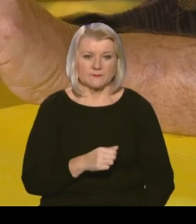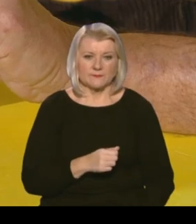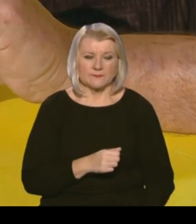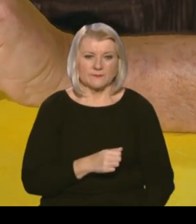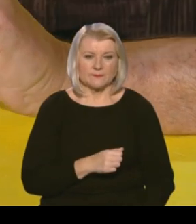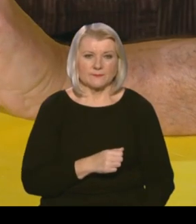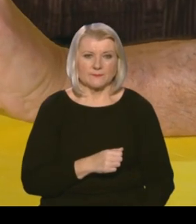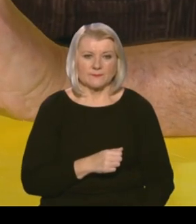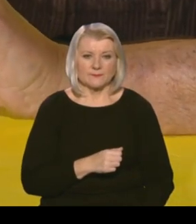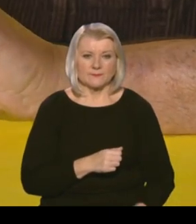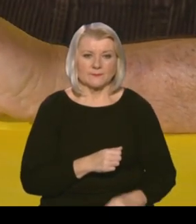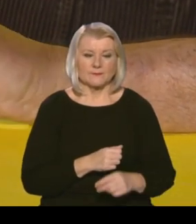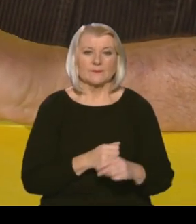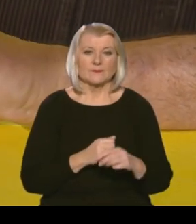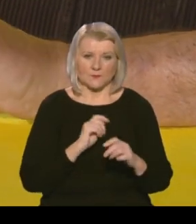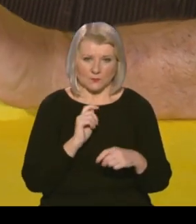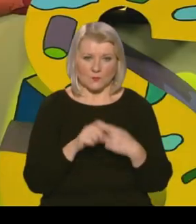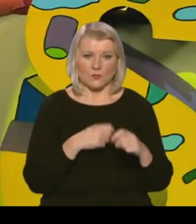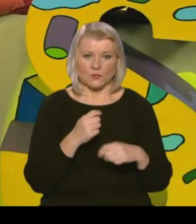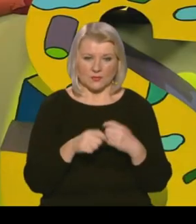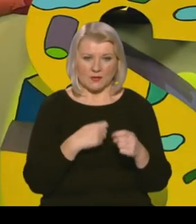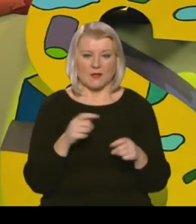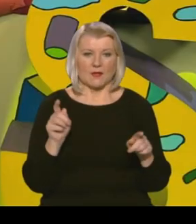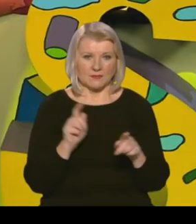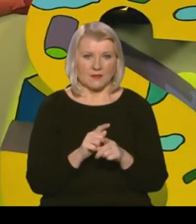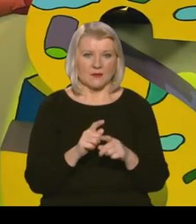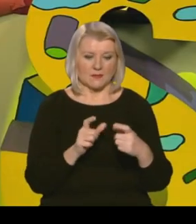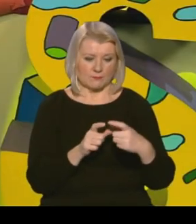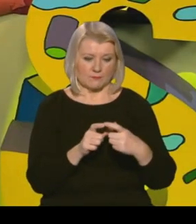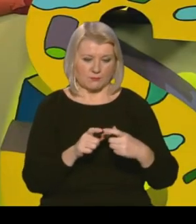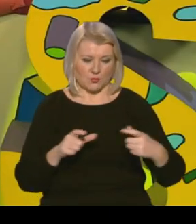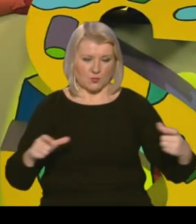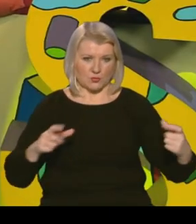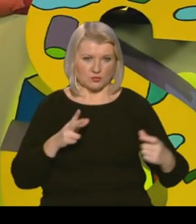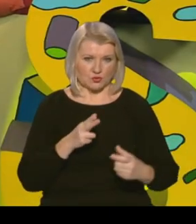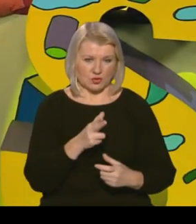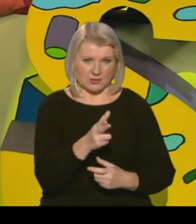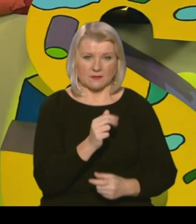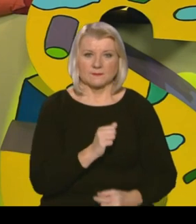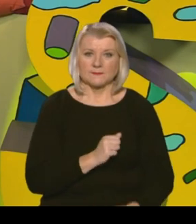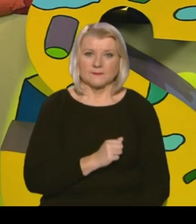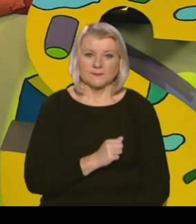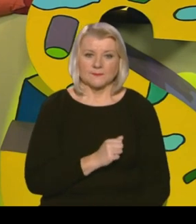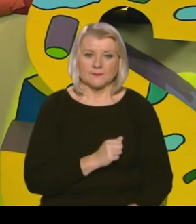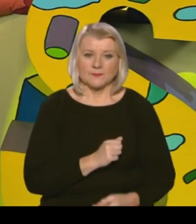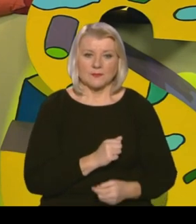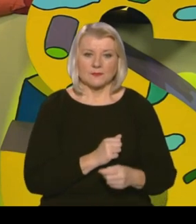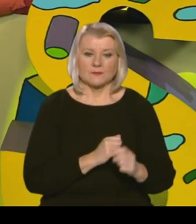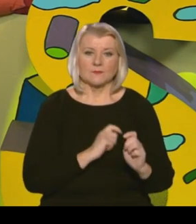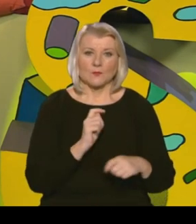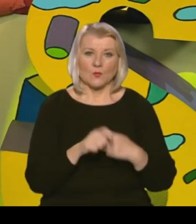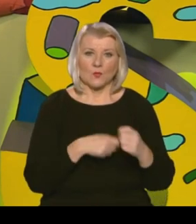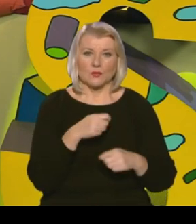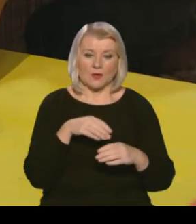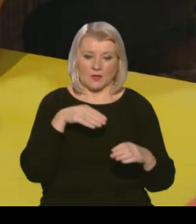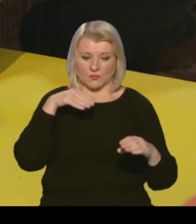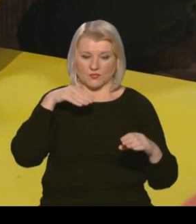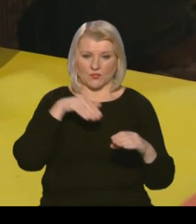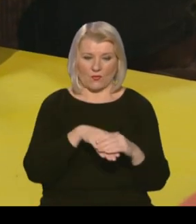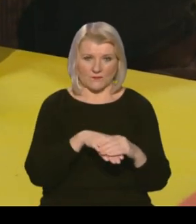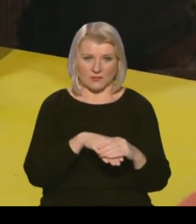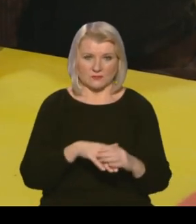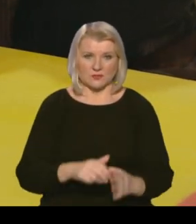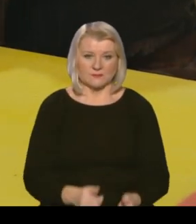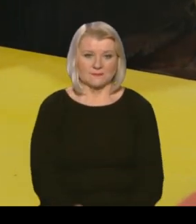vystřihl. Vystřihl jsem si taky takovýhle proužek. který prostrčím